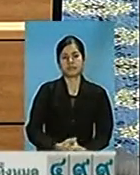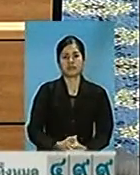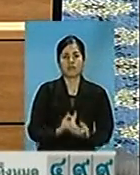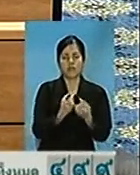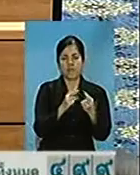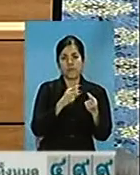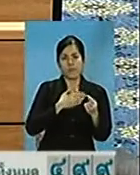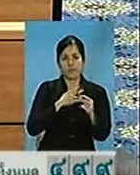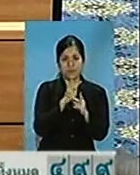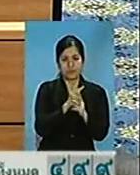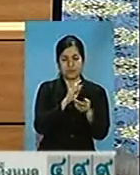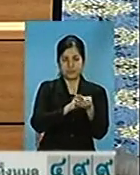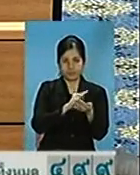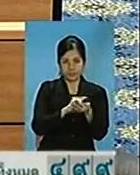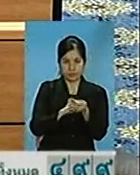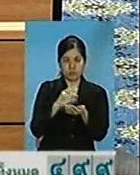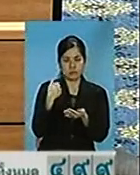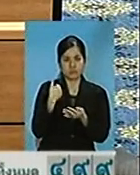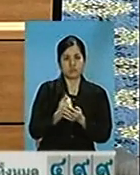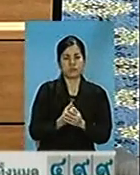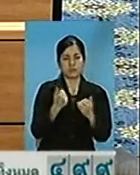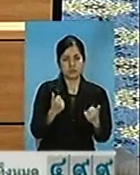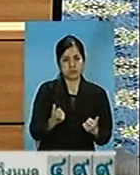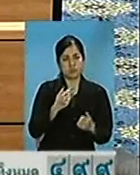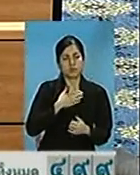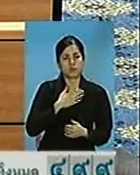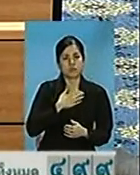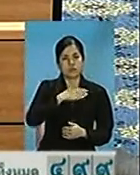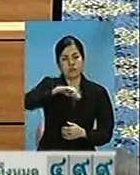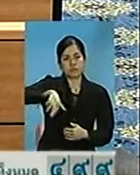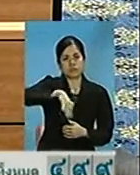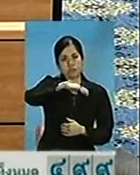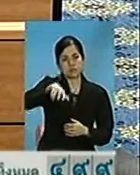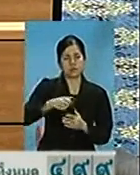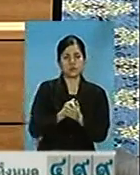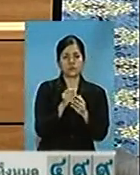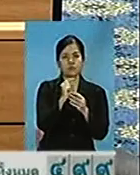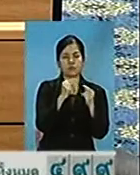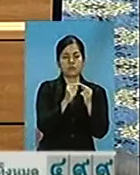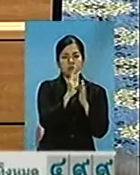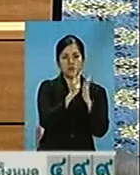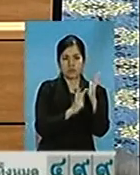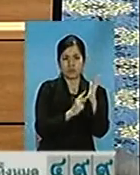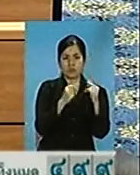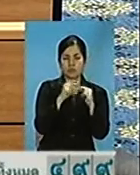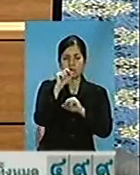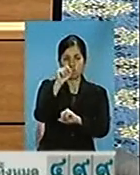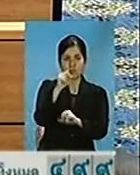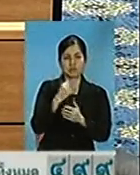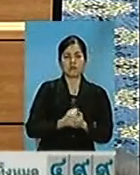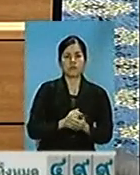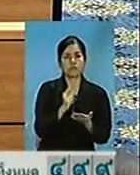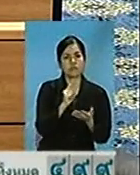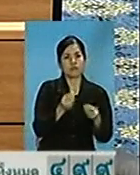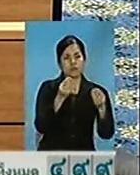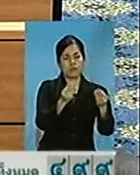พอเราไปเก็บค่าตองเขาแล้ววันนี้เรากำลังมาออกกฎหมายเพื่อบริหารค่าตองเขาอ่ะเงินที่เก็บจากเขาอ่ะ